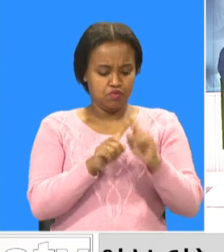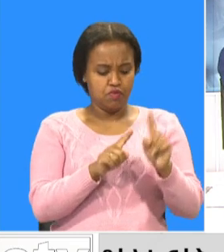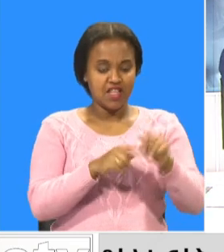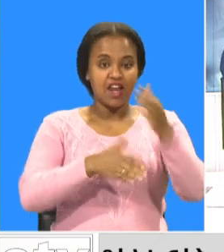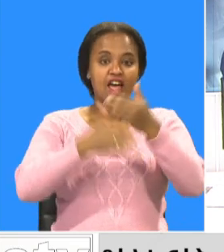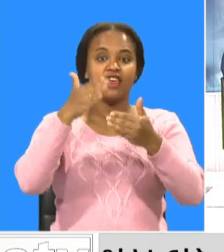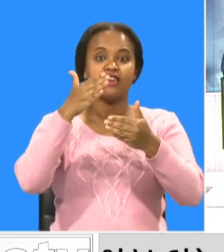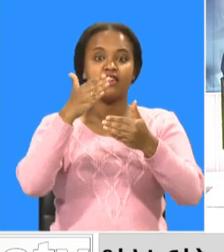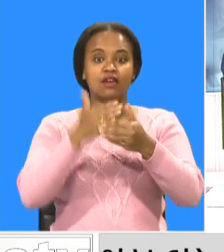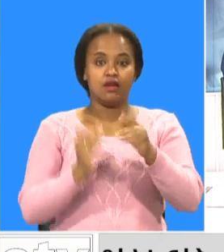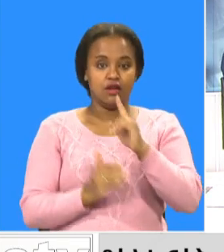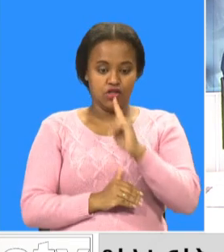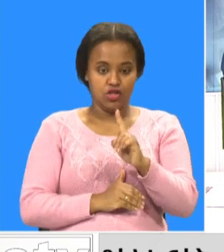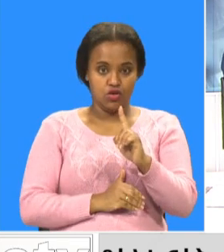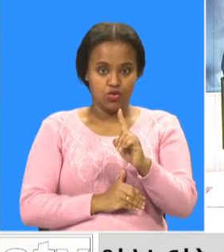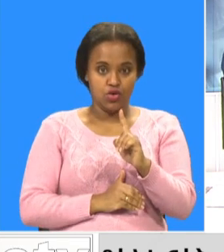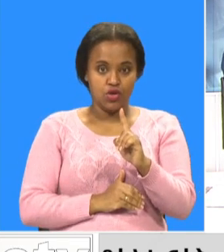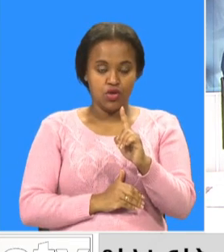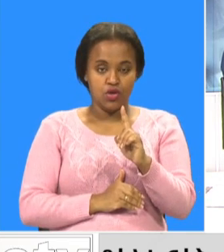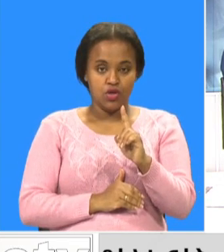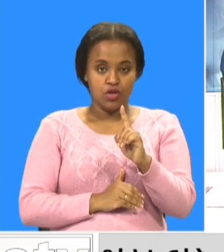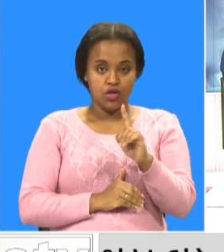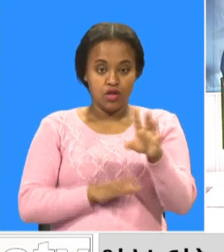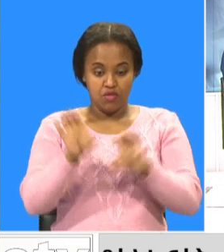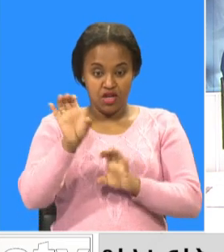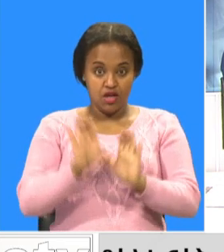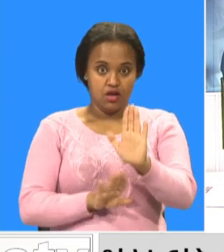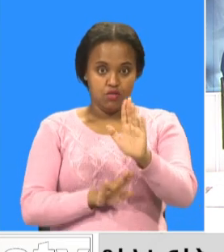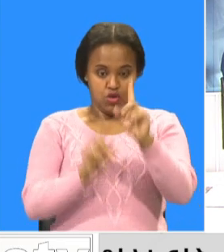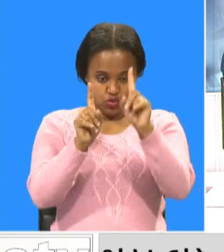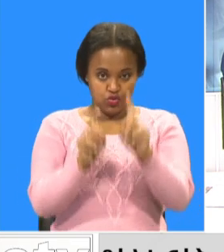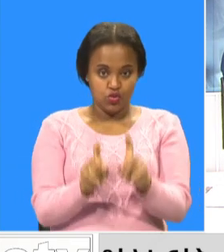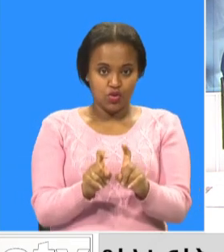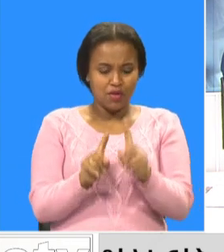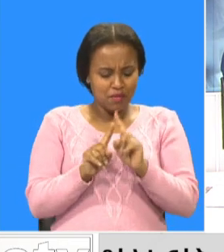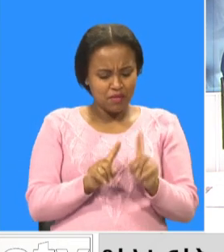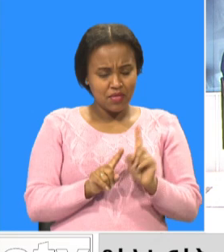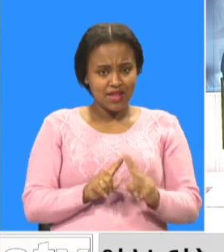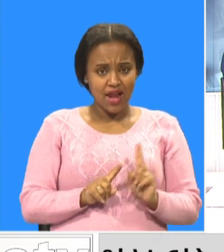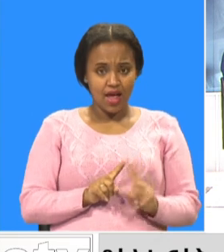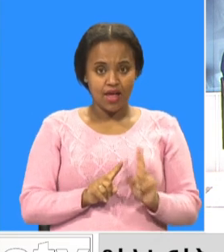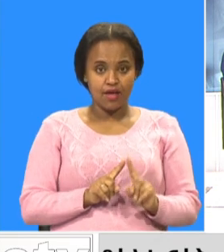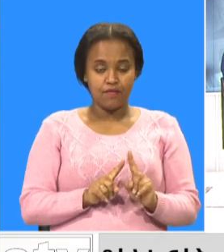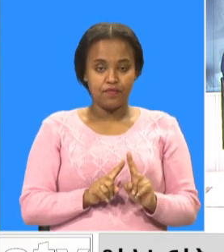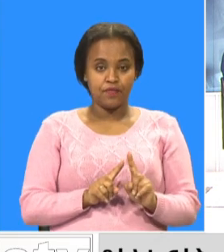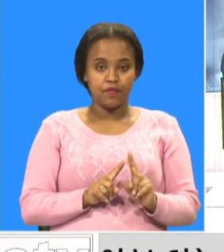በተለያየ ደረጃ ነው እንትን የሚደረግባቸው። በተለያየም